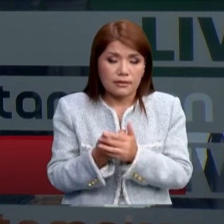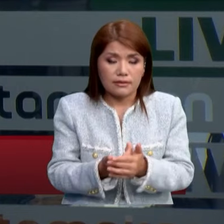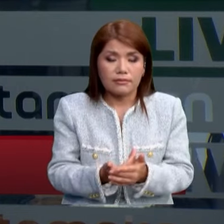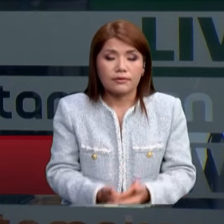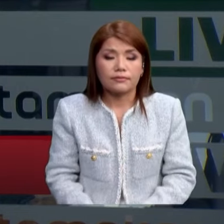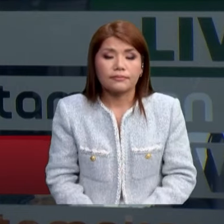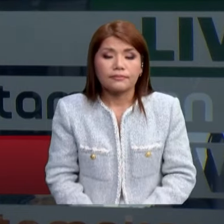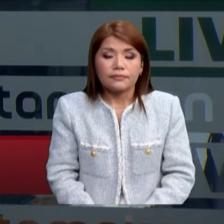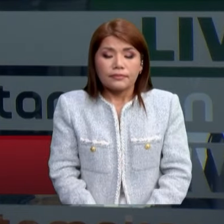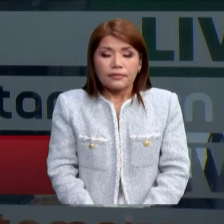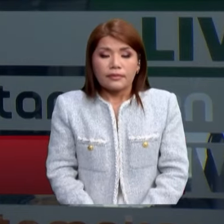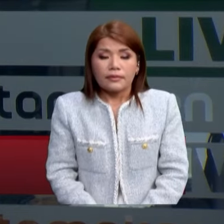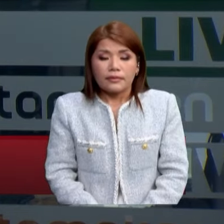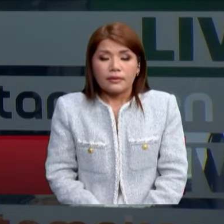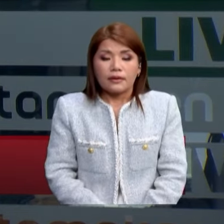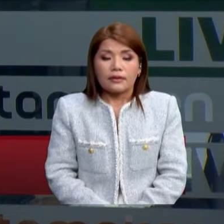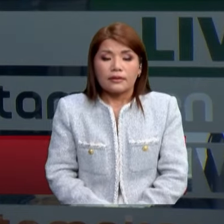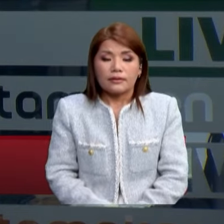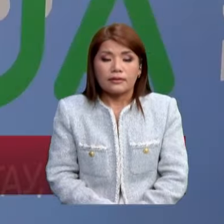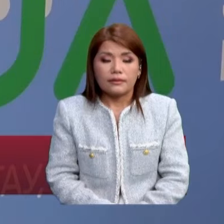наш корреспондент из региона Вера Шеллер.